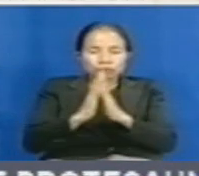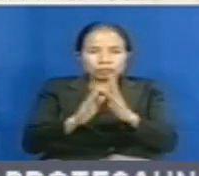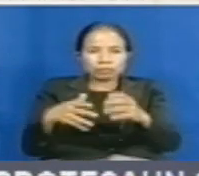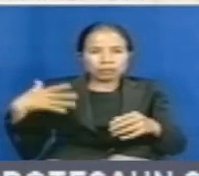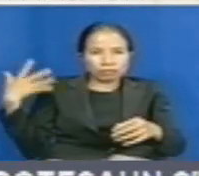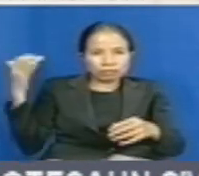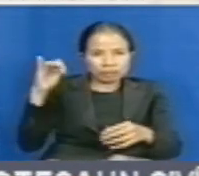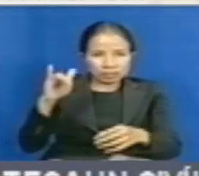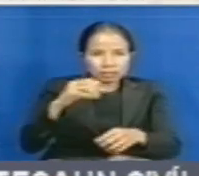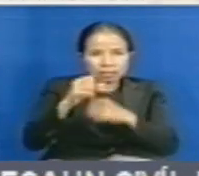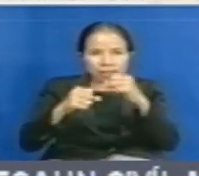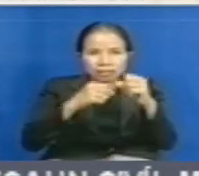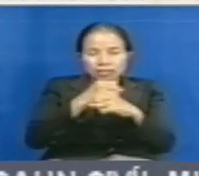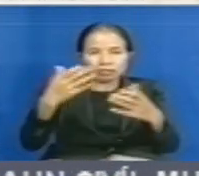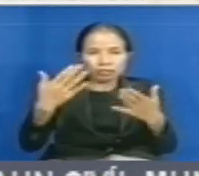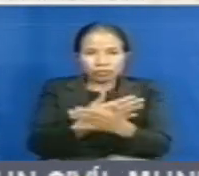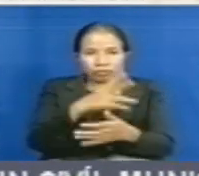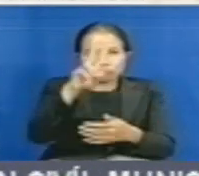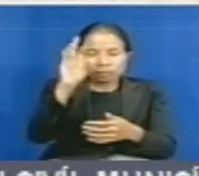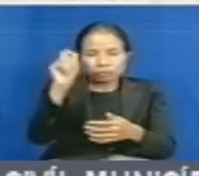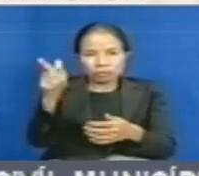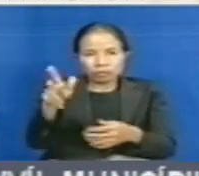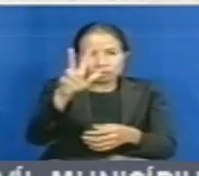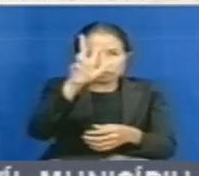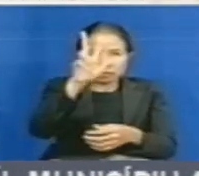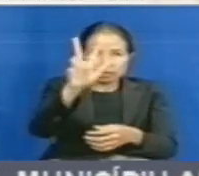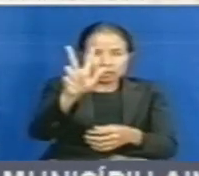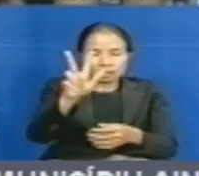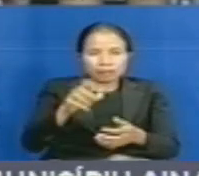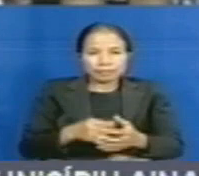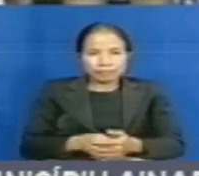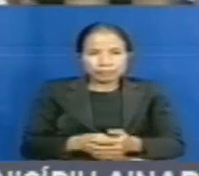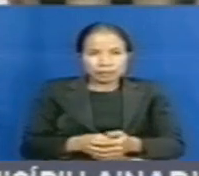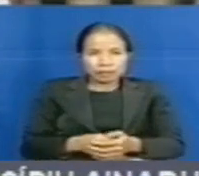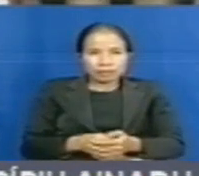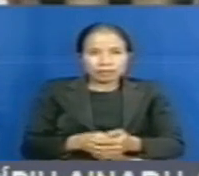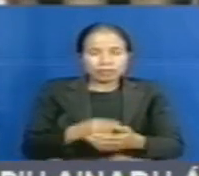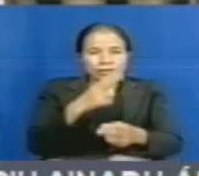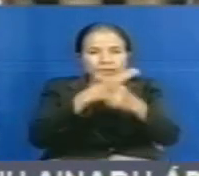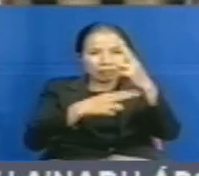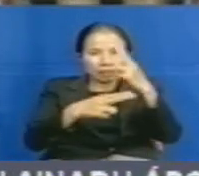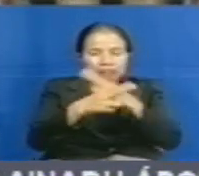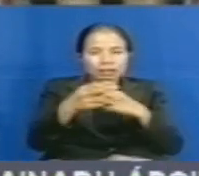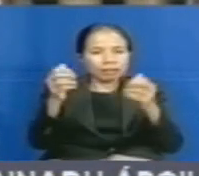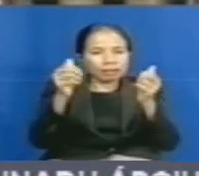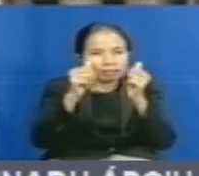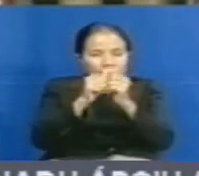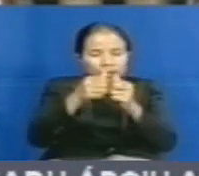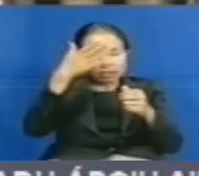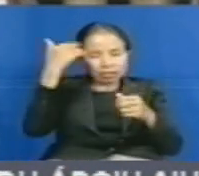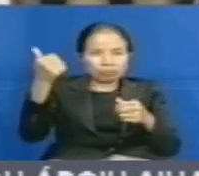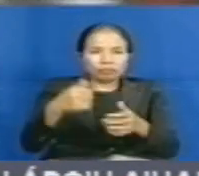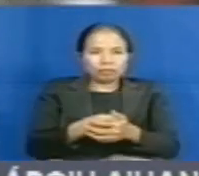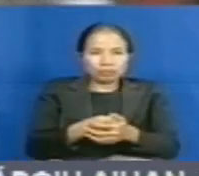sira. Ia tinang fong ring rua ruanulu resing tolune. Folima mba malu, haluhan pasado moruk